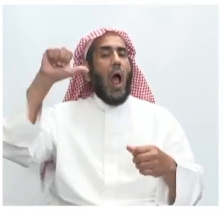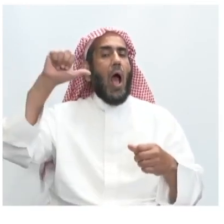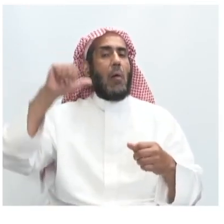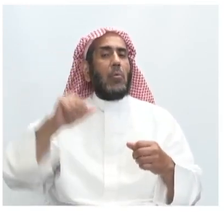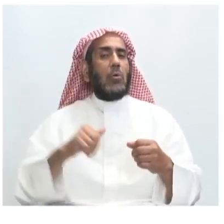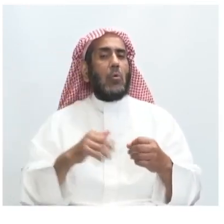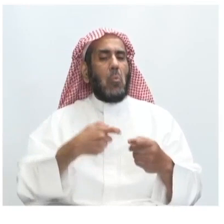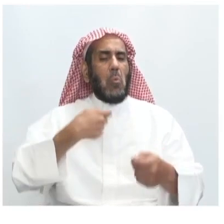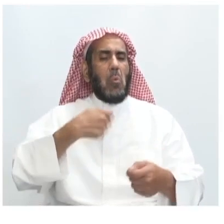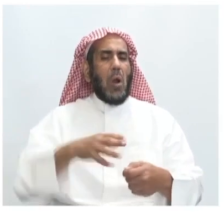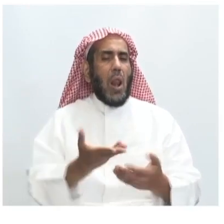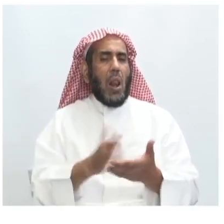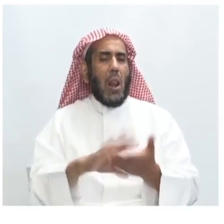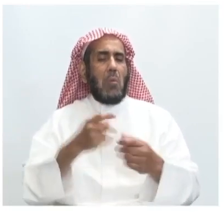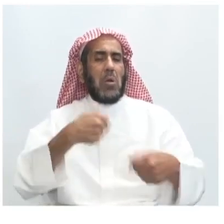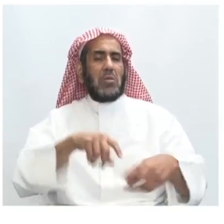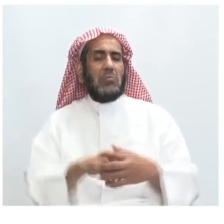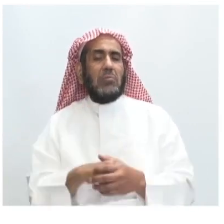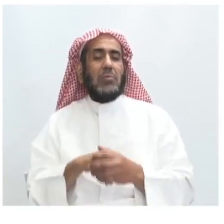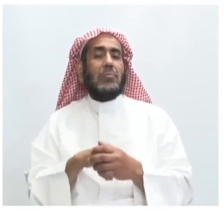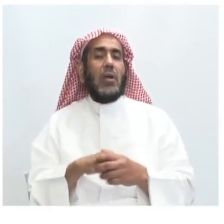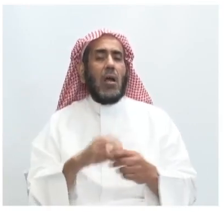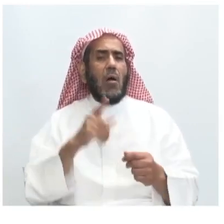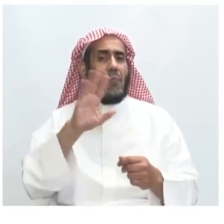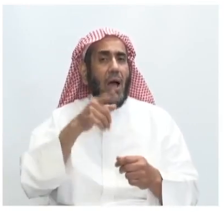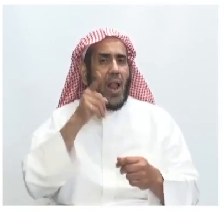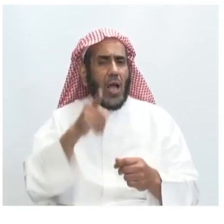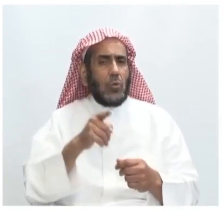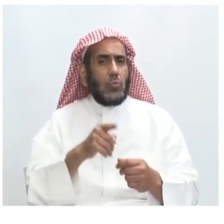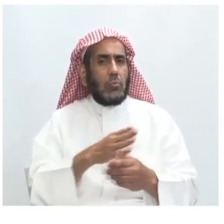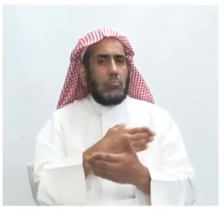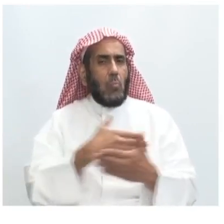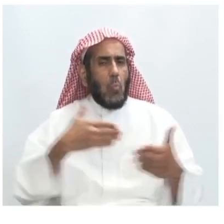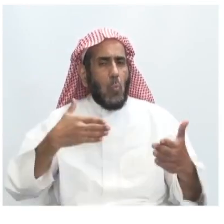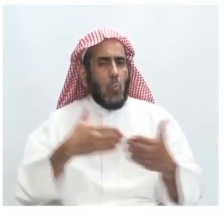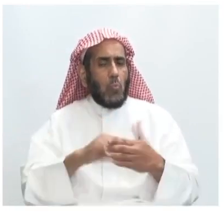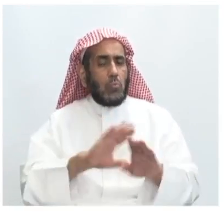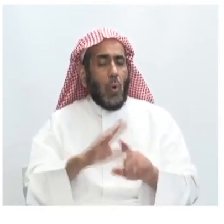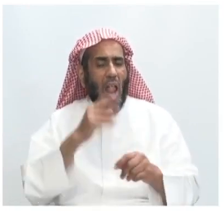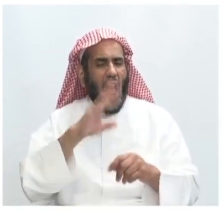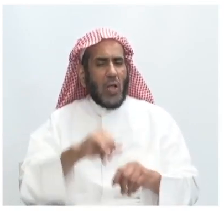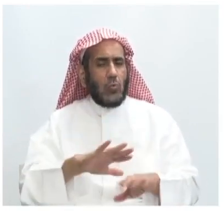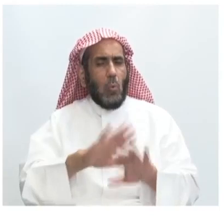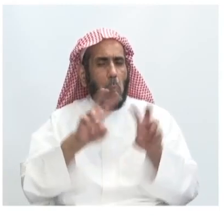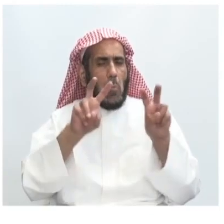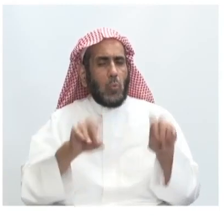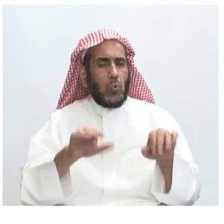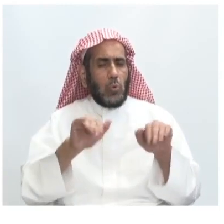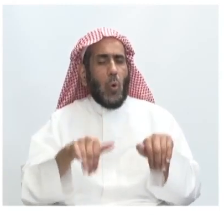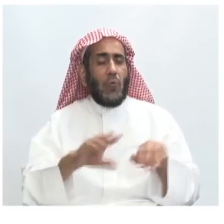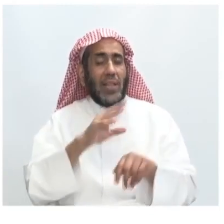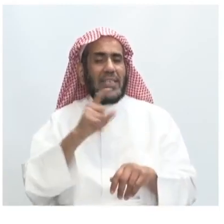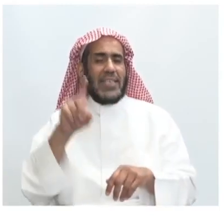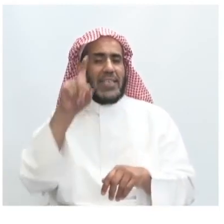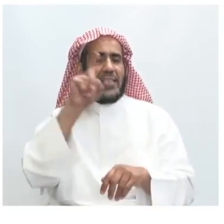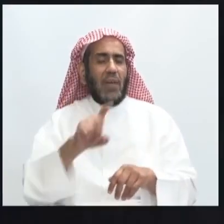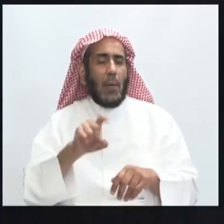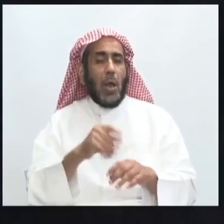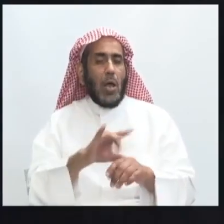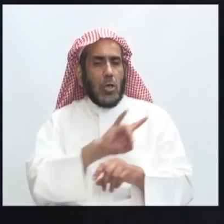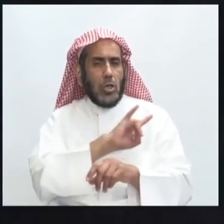بين في خطاب مؤمنين المضار الخمر والمنسف هل انتم منتهون فهل انتم منتهون وهنا استفهام لكنه